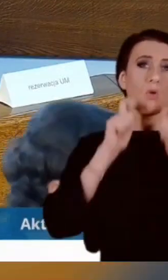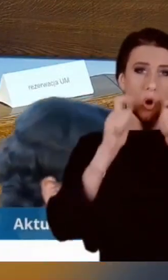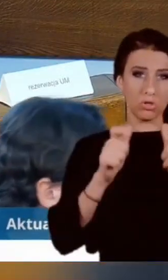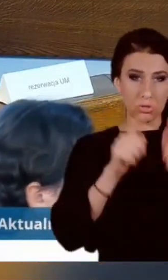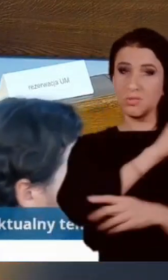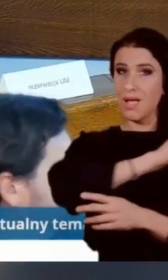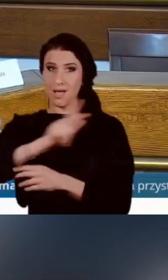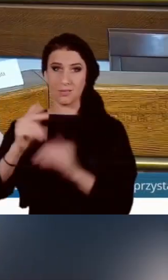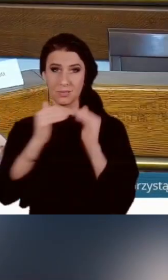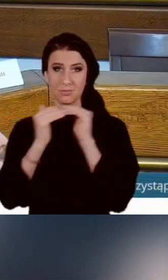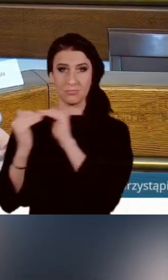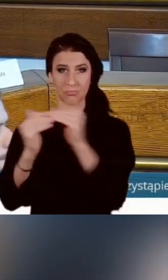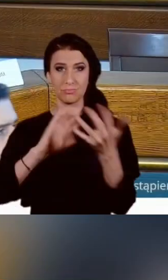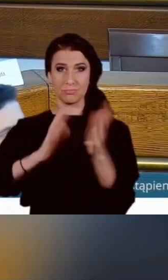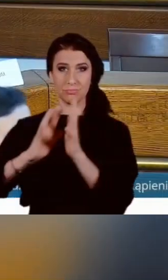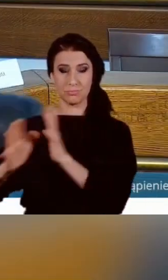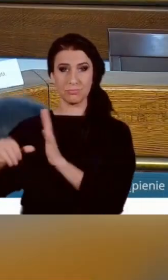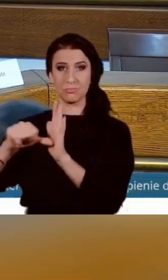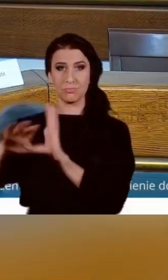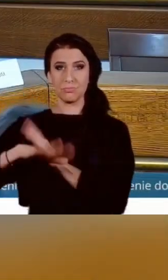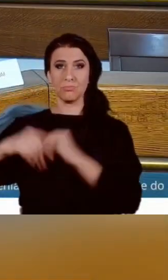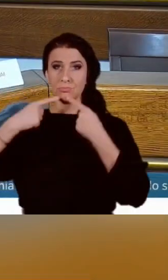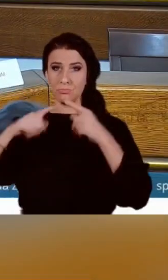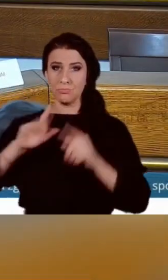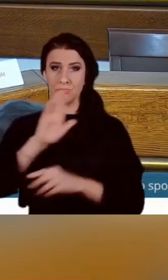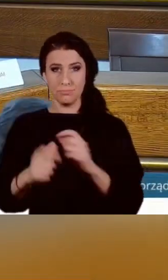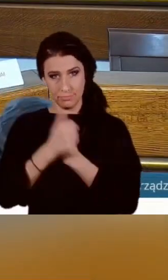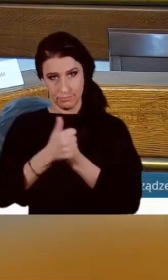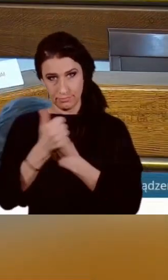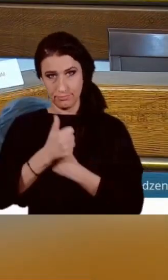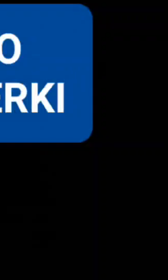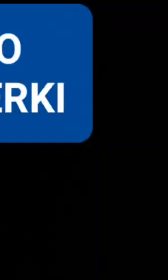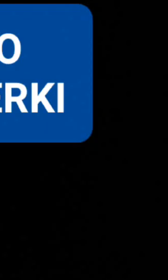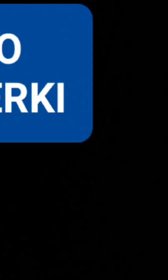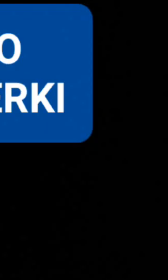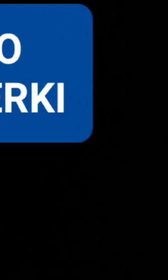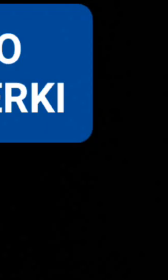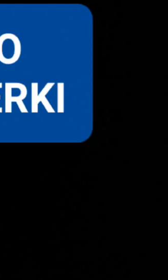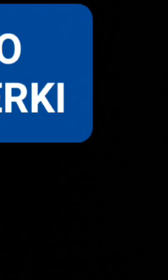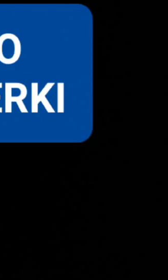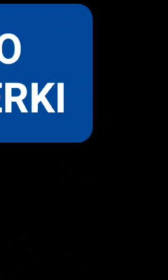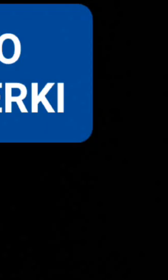dbałości o stan środowiska i ponosi odpowiedzialność za spowodowane przez siebie pogorszenie. Lublin, miasto patodeweloperki.